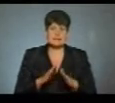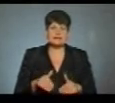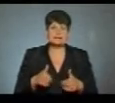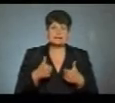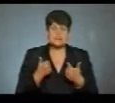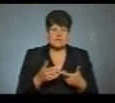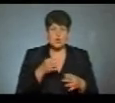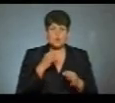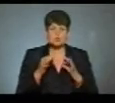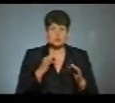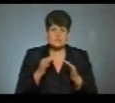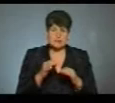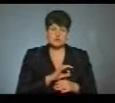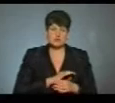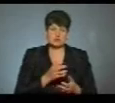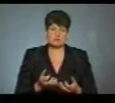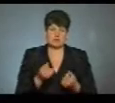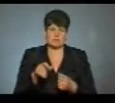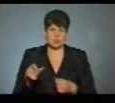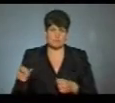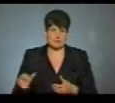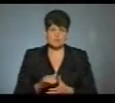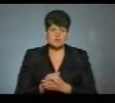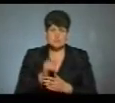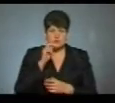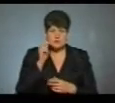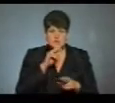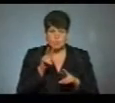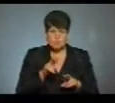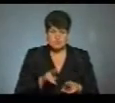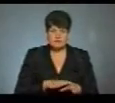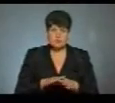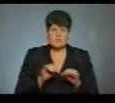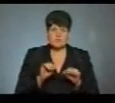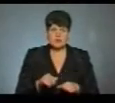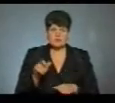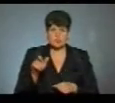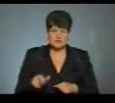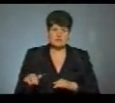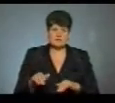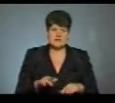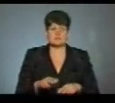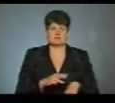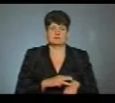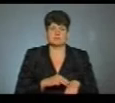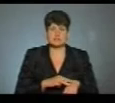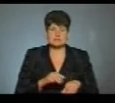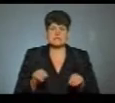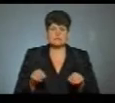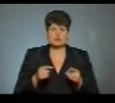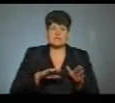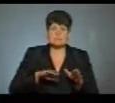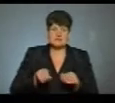та юридичної підтримки громадянам. Асоціація українських моніторів дотримання прав людини в діяльності правоохоронних органів створили